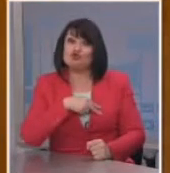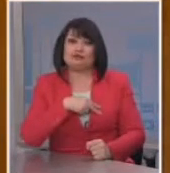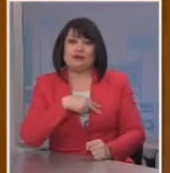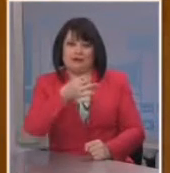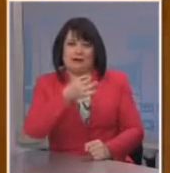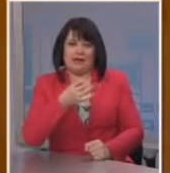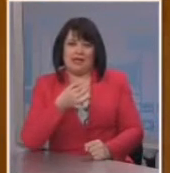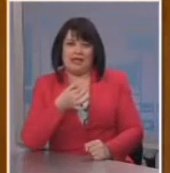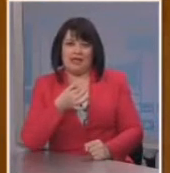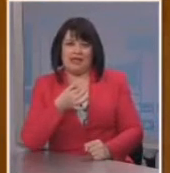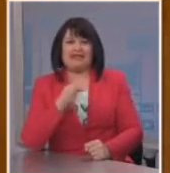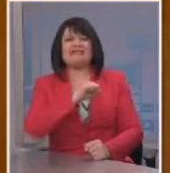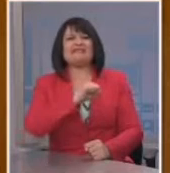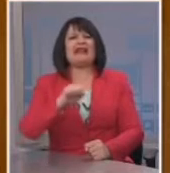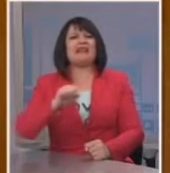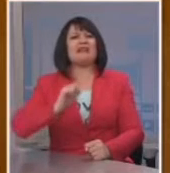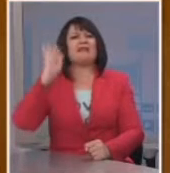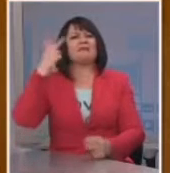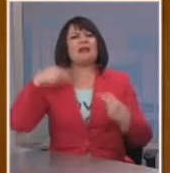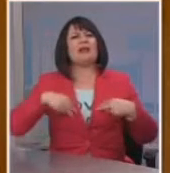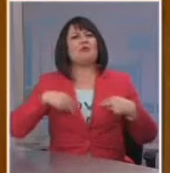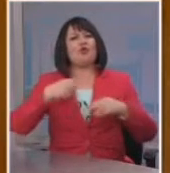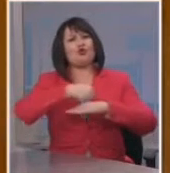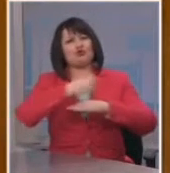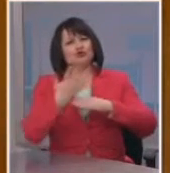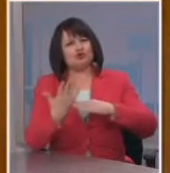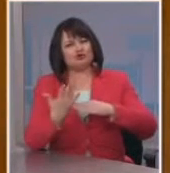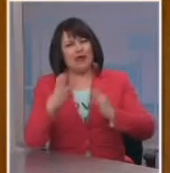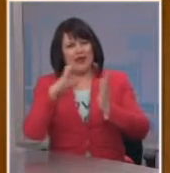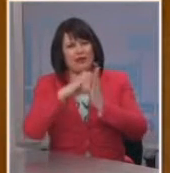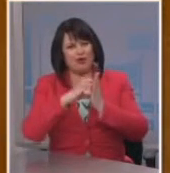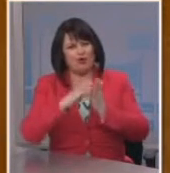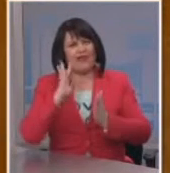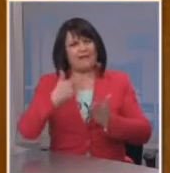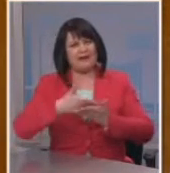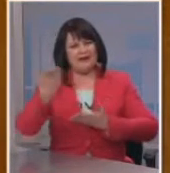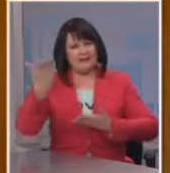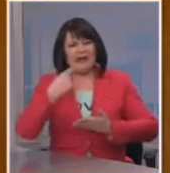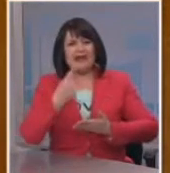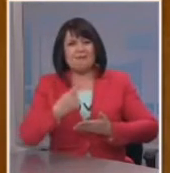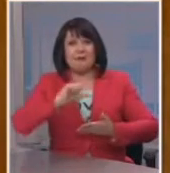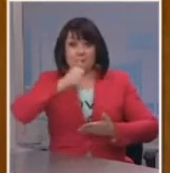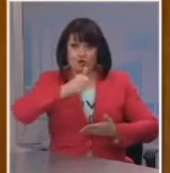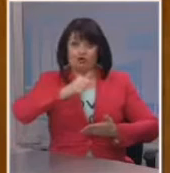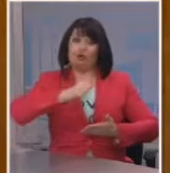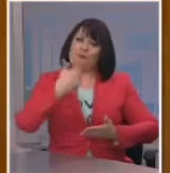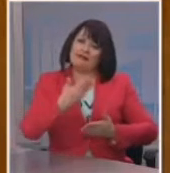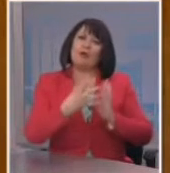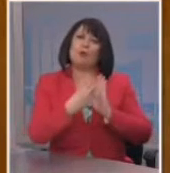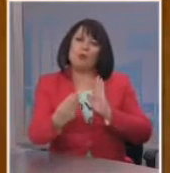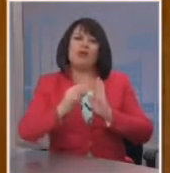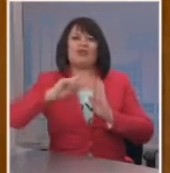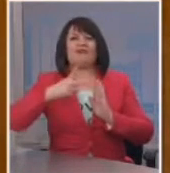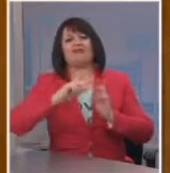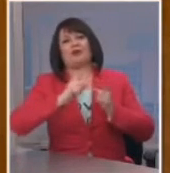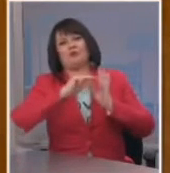σήμερα ο κύριος Σαχινίδης, ένας πρώην υπουργός στην ενάρτη της Καθημερινή. Το πρώτο μνημόνιο οδήγησε το δεύτερο. Και λόγω